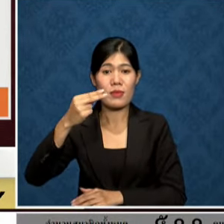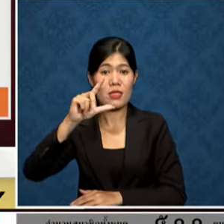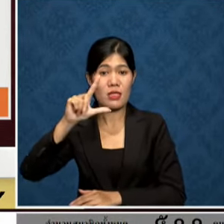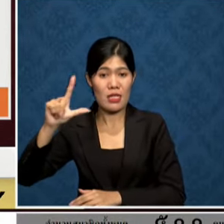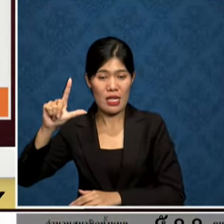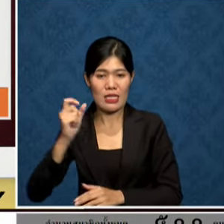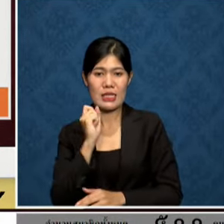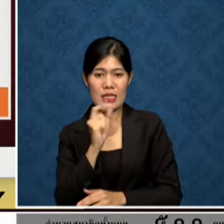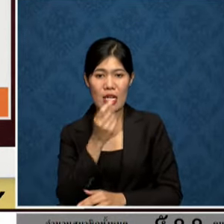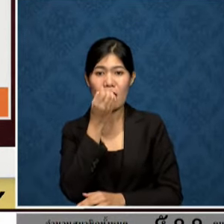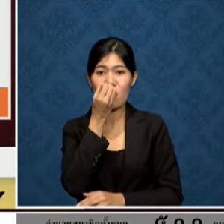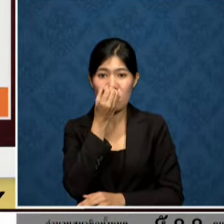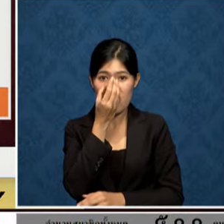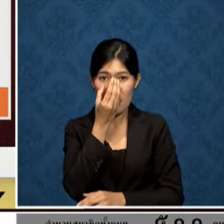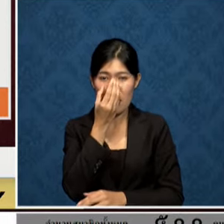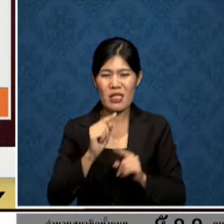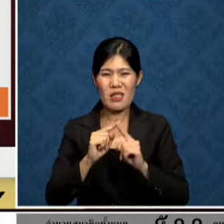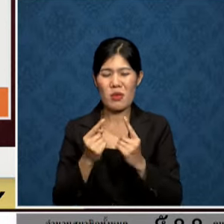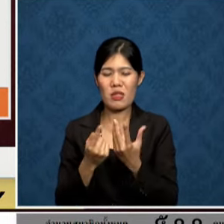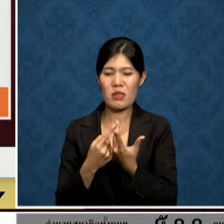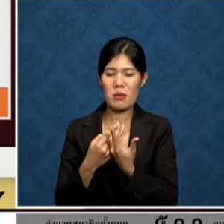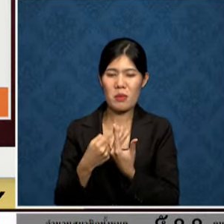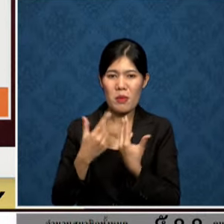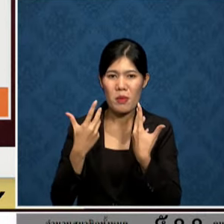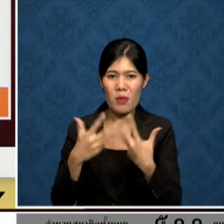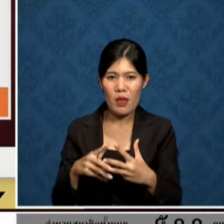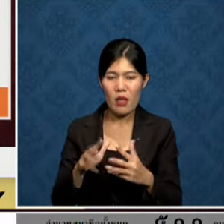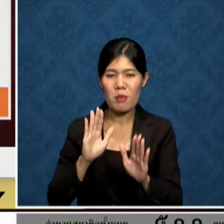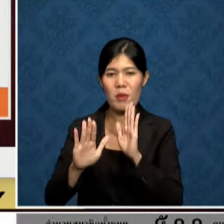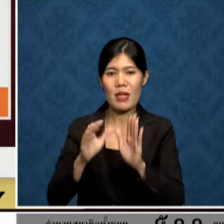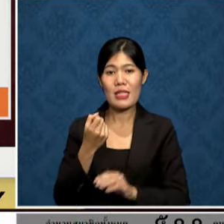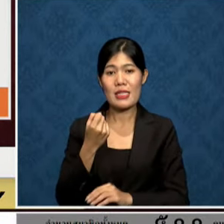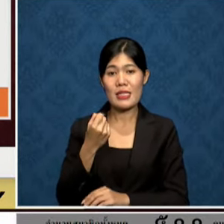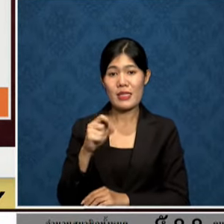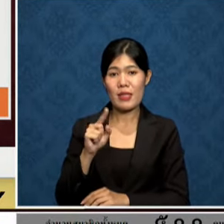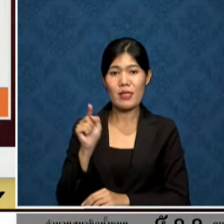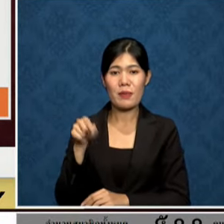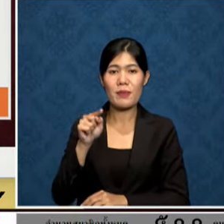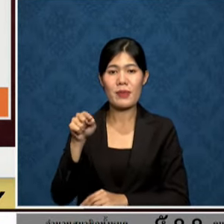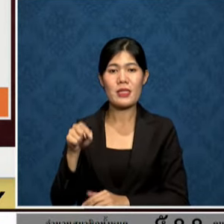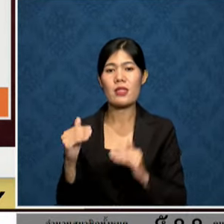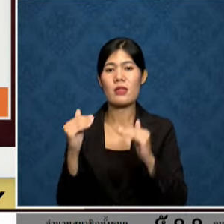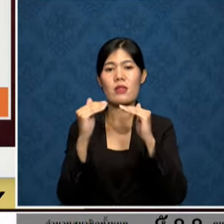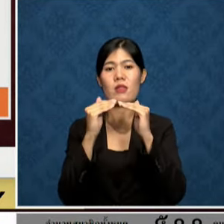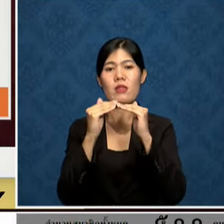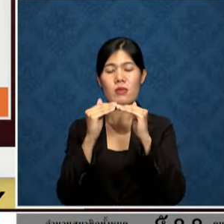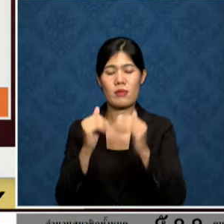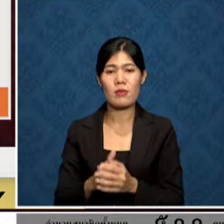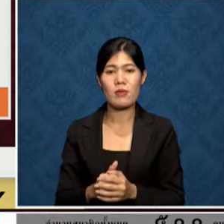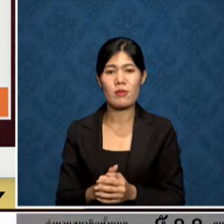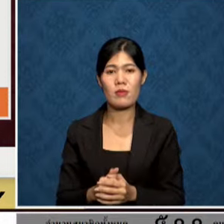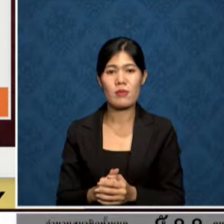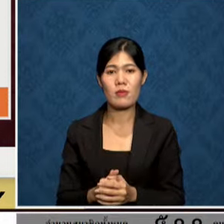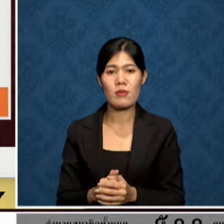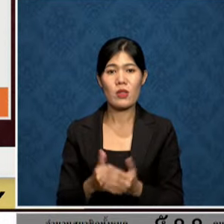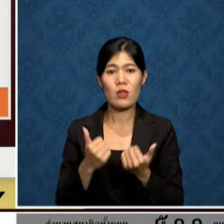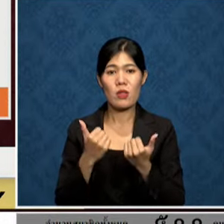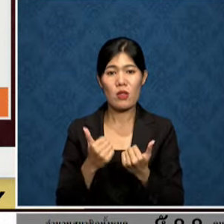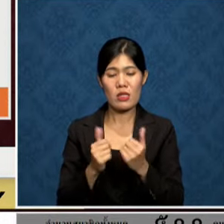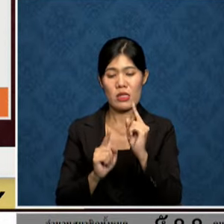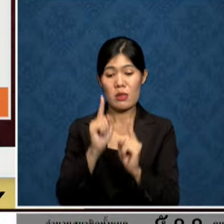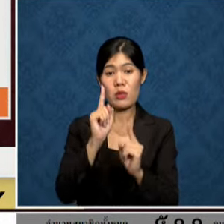เอ่อมามาคิดเนี่ยมันก็จะกลับไปอยู่ที่ 11%เท่าเดิมค่ะ้าประหานที่ที่เคารพค่ะ 5ตัวชี